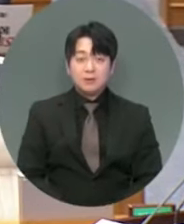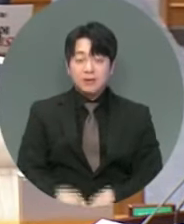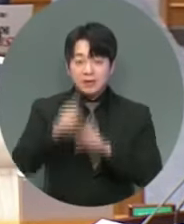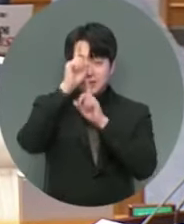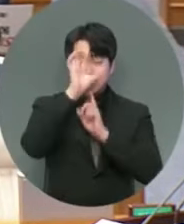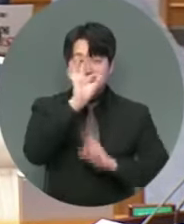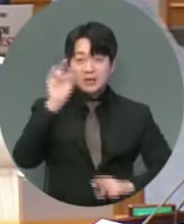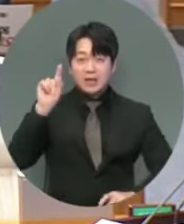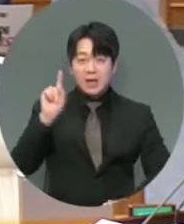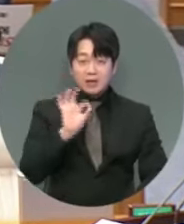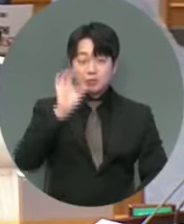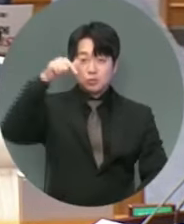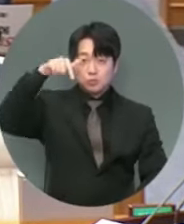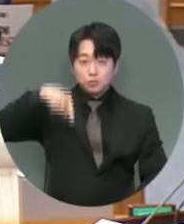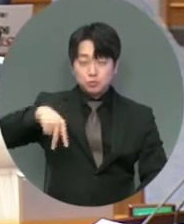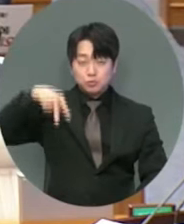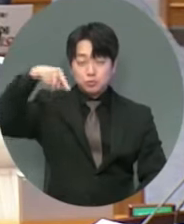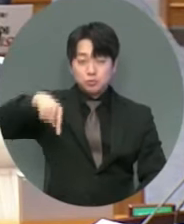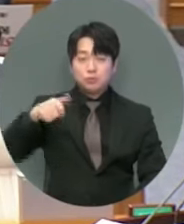이양수 의원,